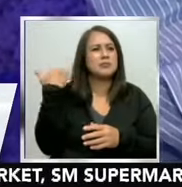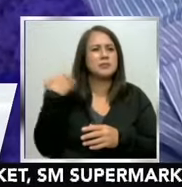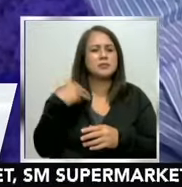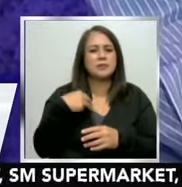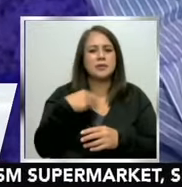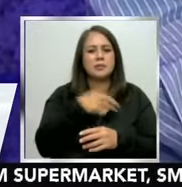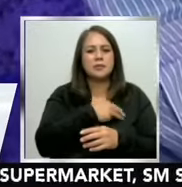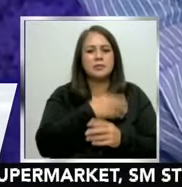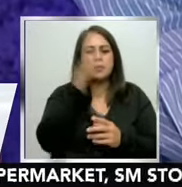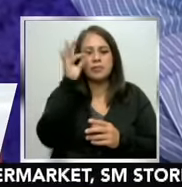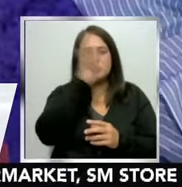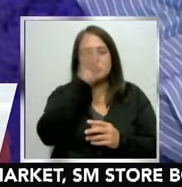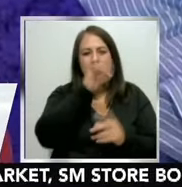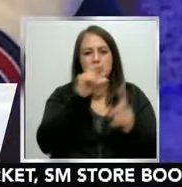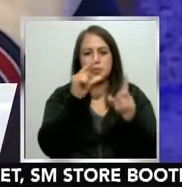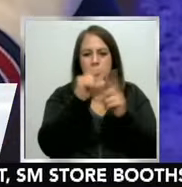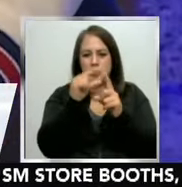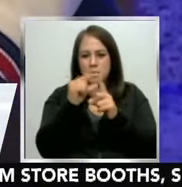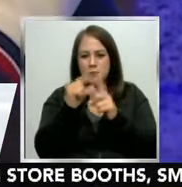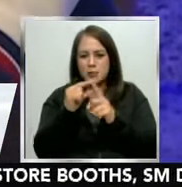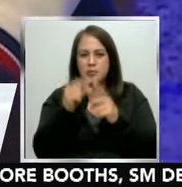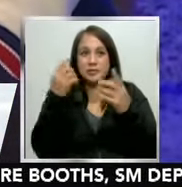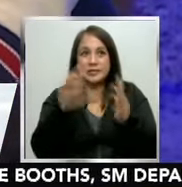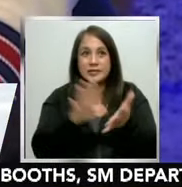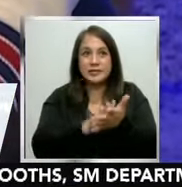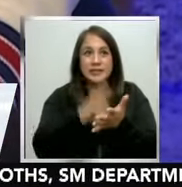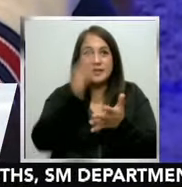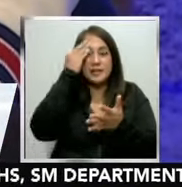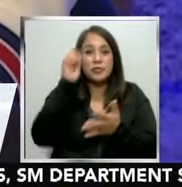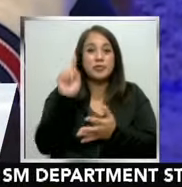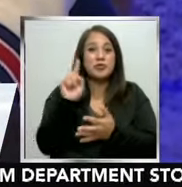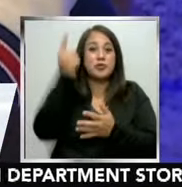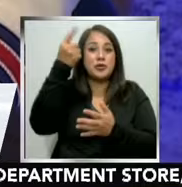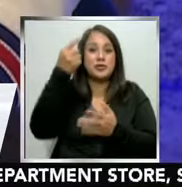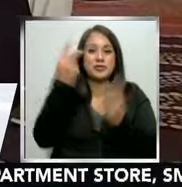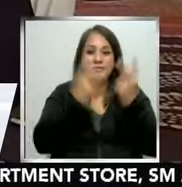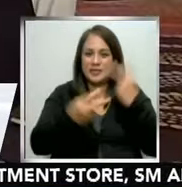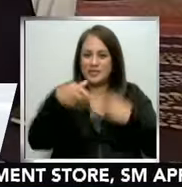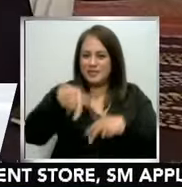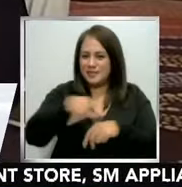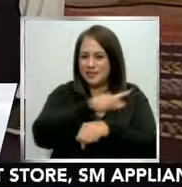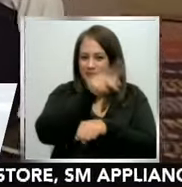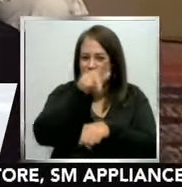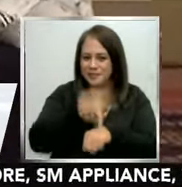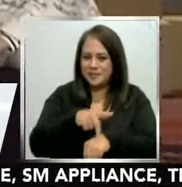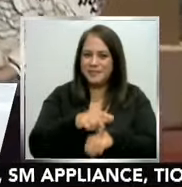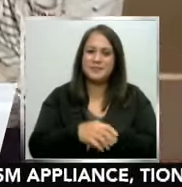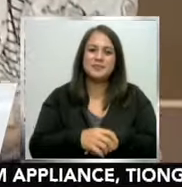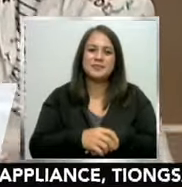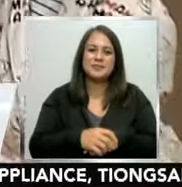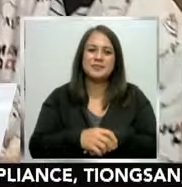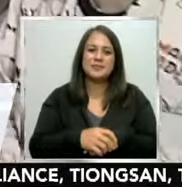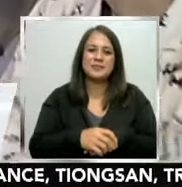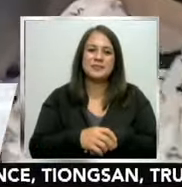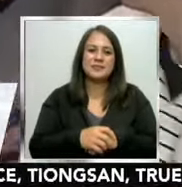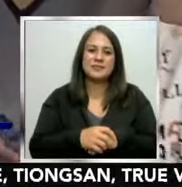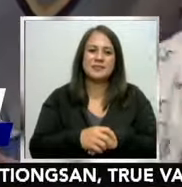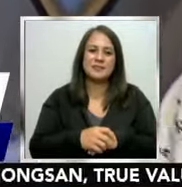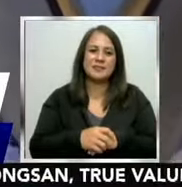Filipino words na kanilang natutunan nang una silang bumisita sa Pilipinas. So,